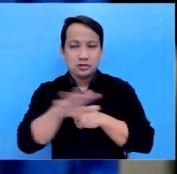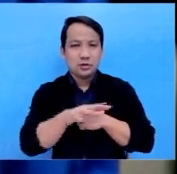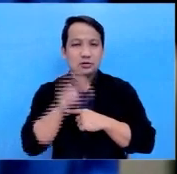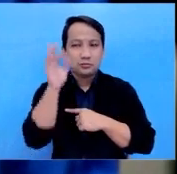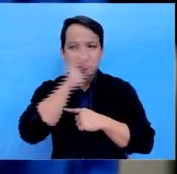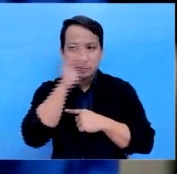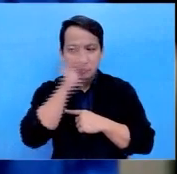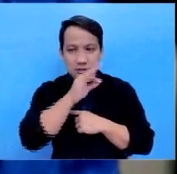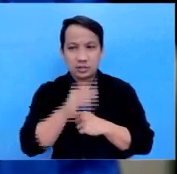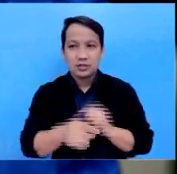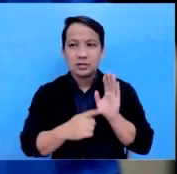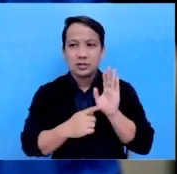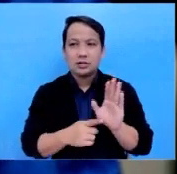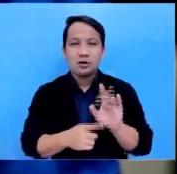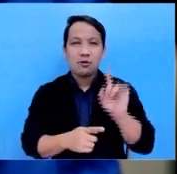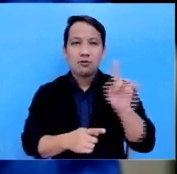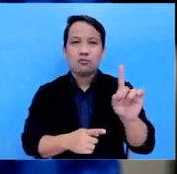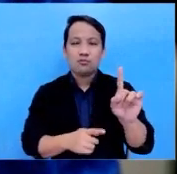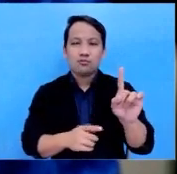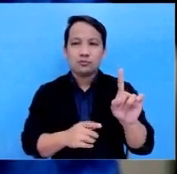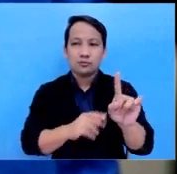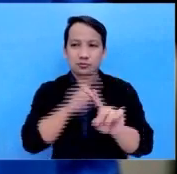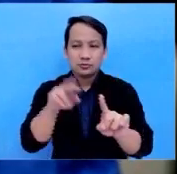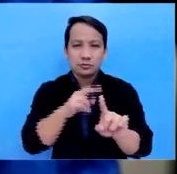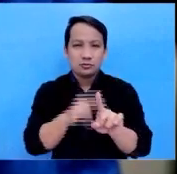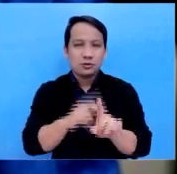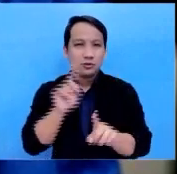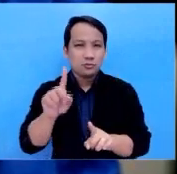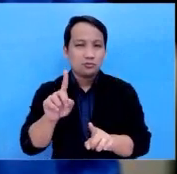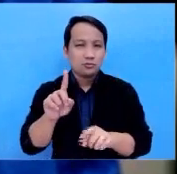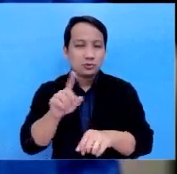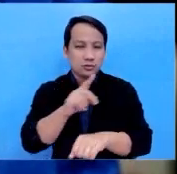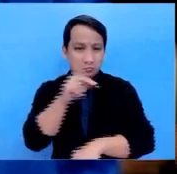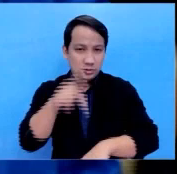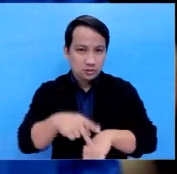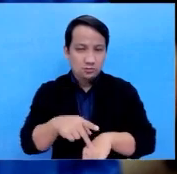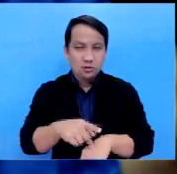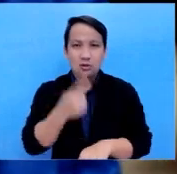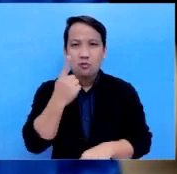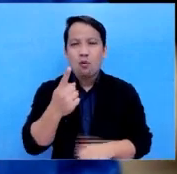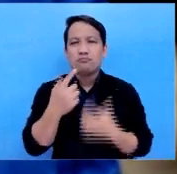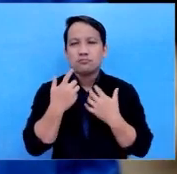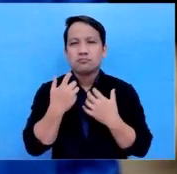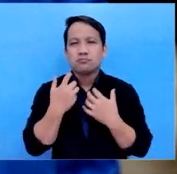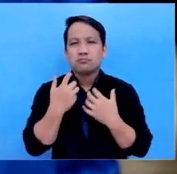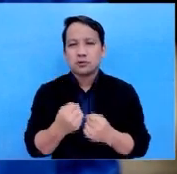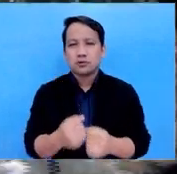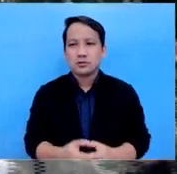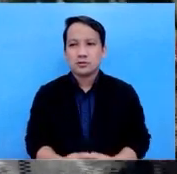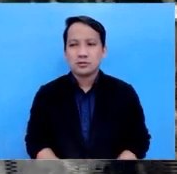Filipinos, one nation, one republic, indivisible.